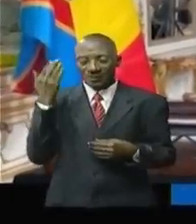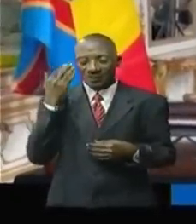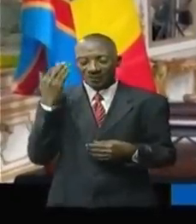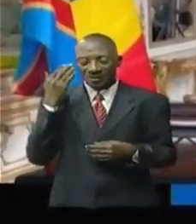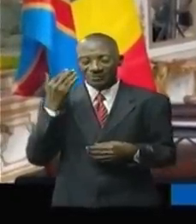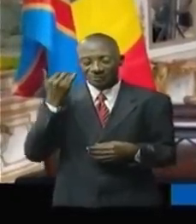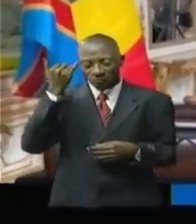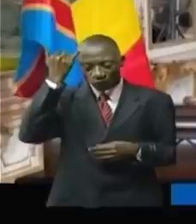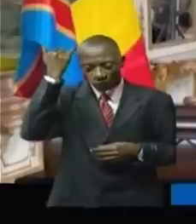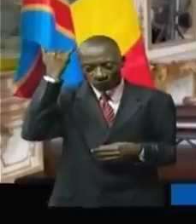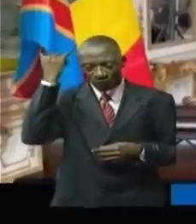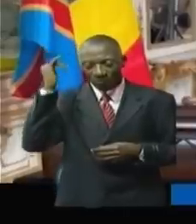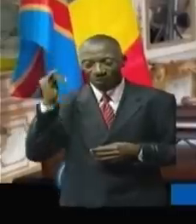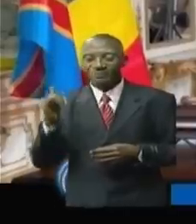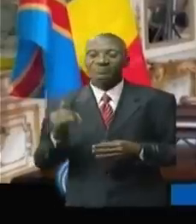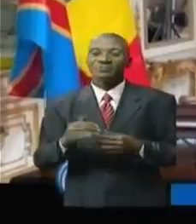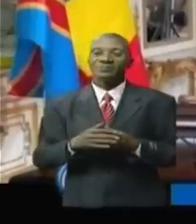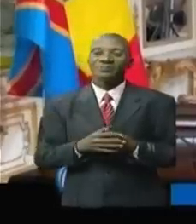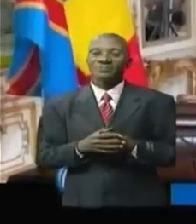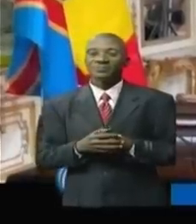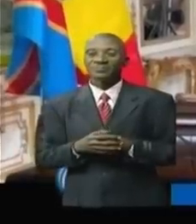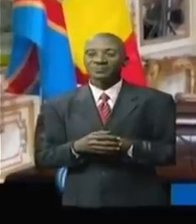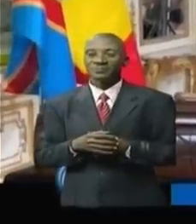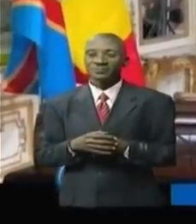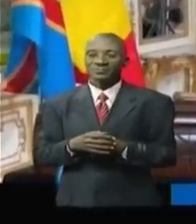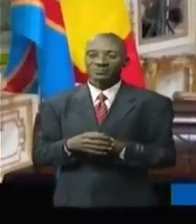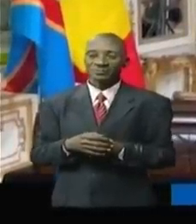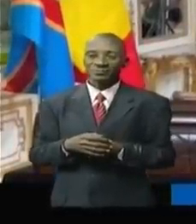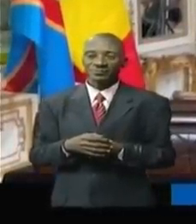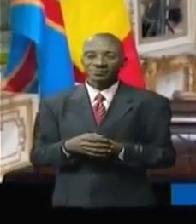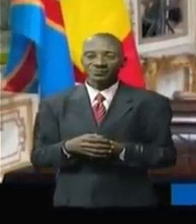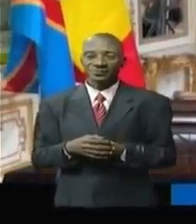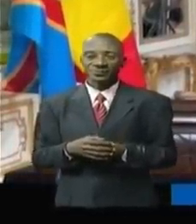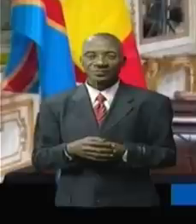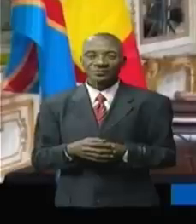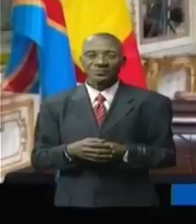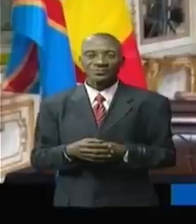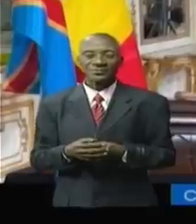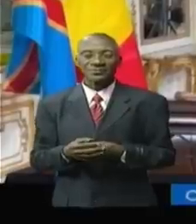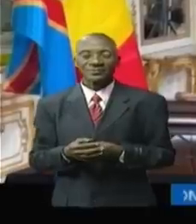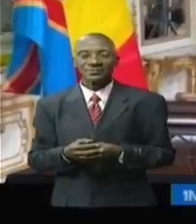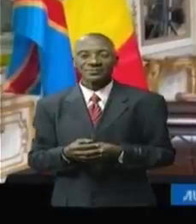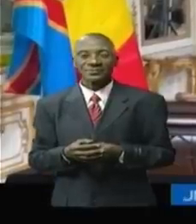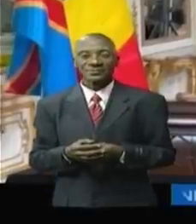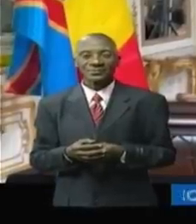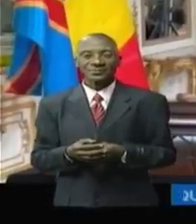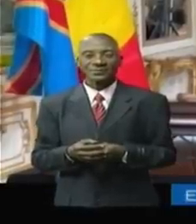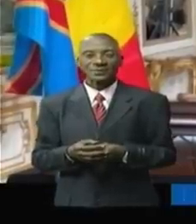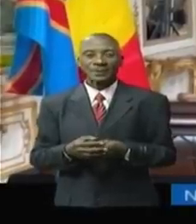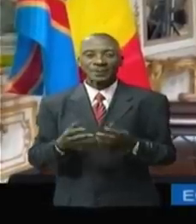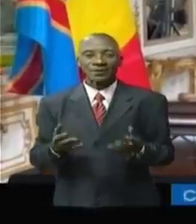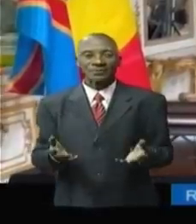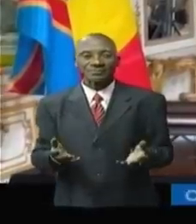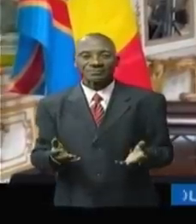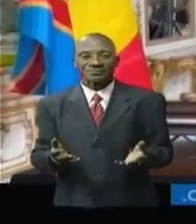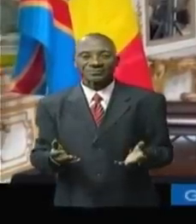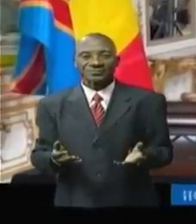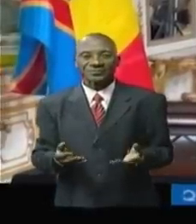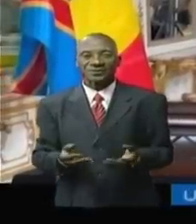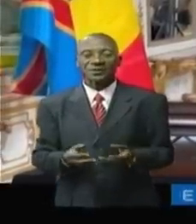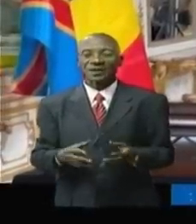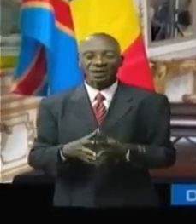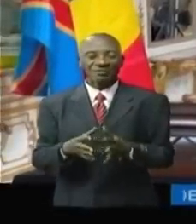journée constitue l'épilogue, nous ne pouvons parler de Patrice Emery